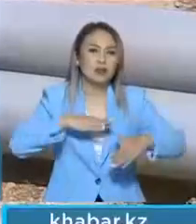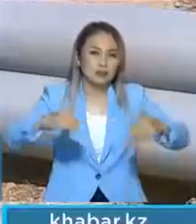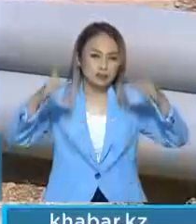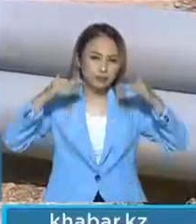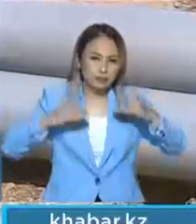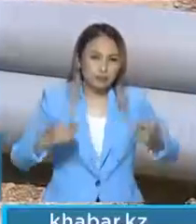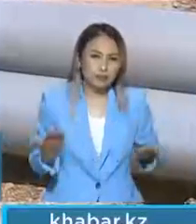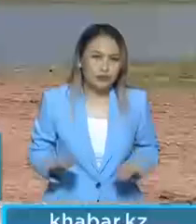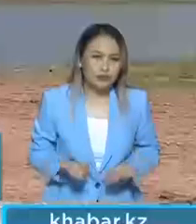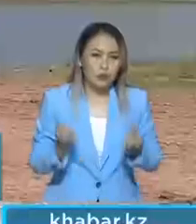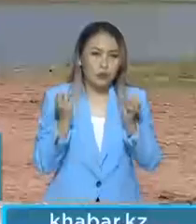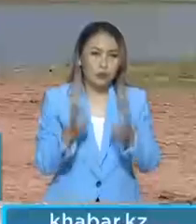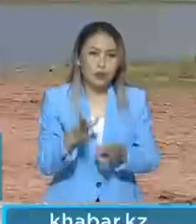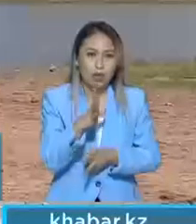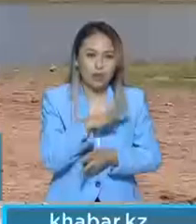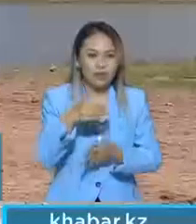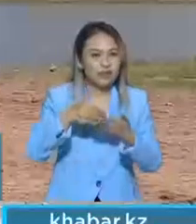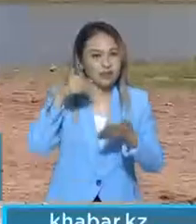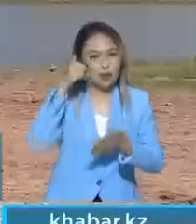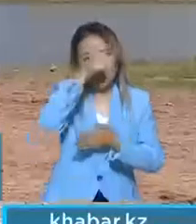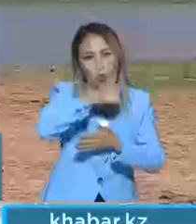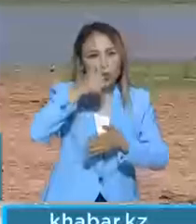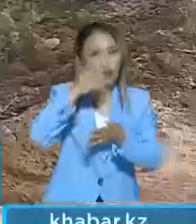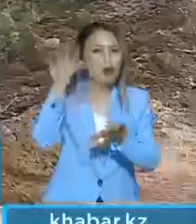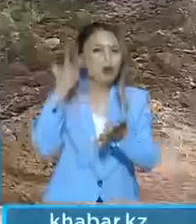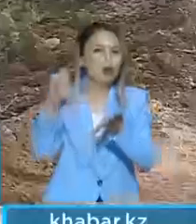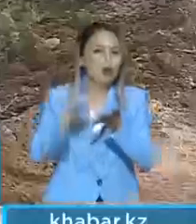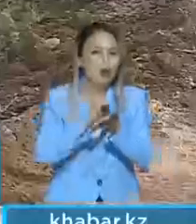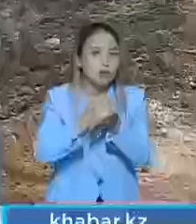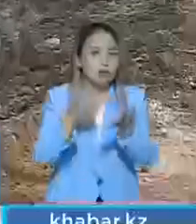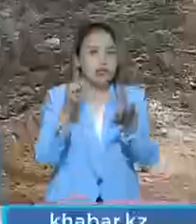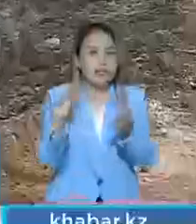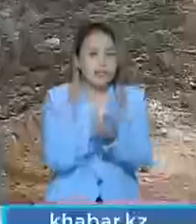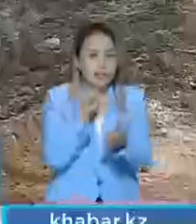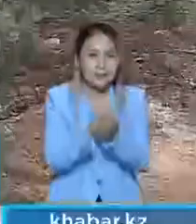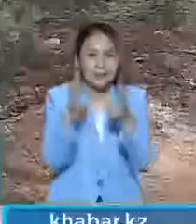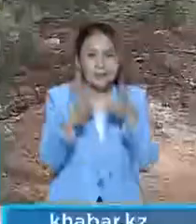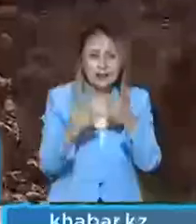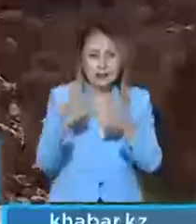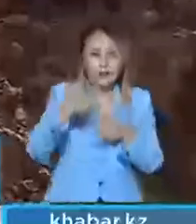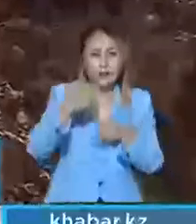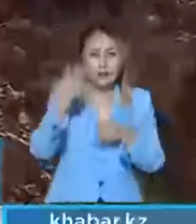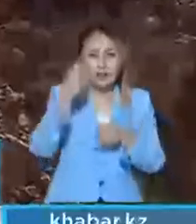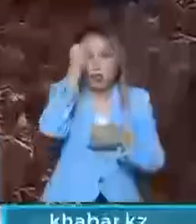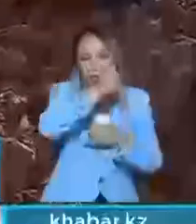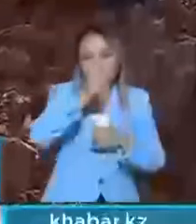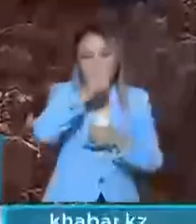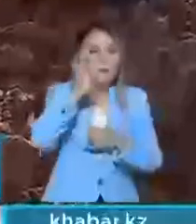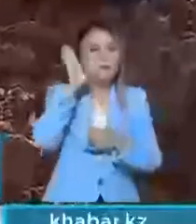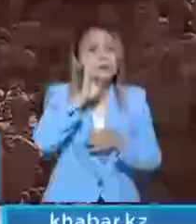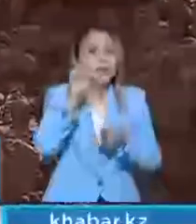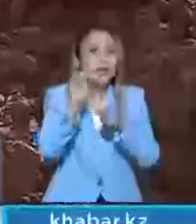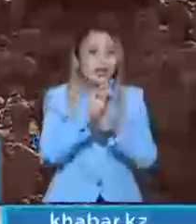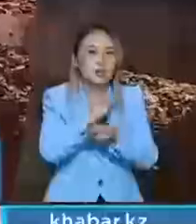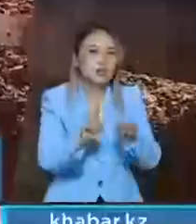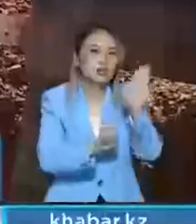елді мекендерге қауіп төндіретін. Былтыр жобалық сметалық құжаттары дайындалып, жергепкен соң мердігер 34 жыл бұрын салынған су қоймасын жөндеуге